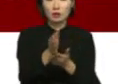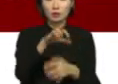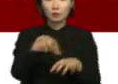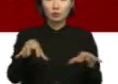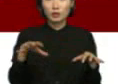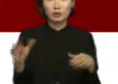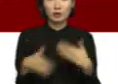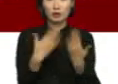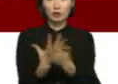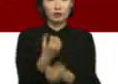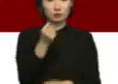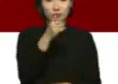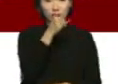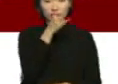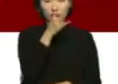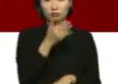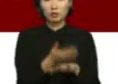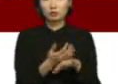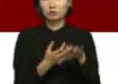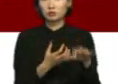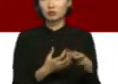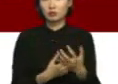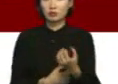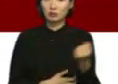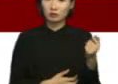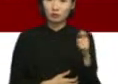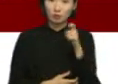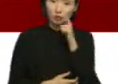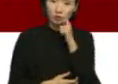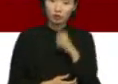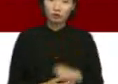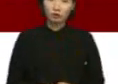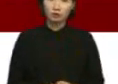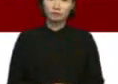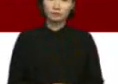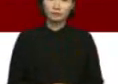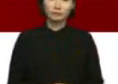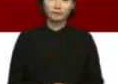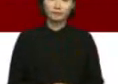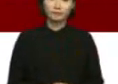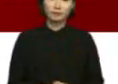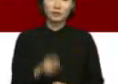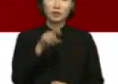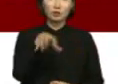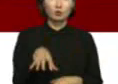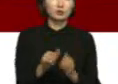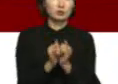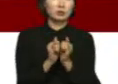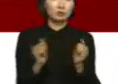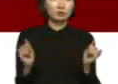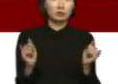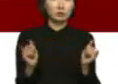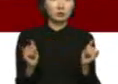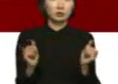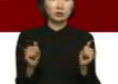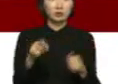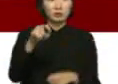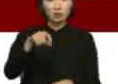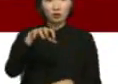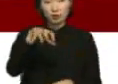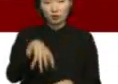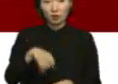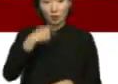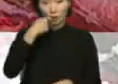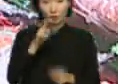있는 거예요 예 타지에 갈 수가 없어요 그렇지 않겠어요 그럼 여기에 있는 사람들은 단기 여기에서 우리가 먹고